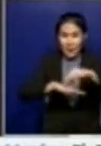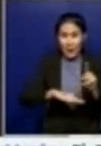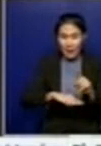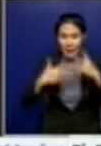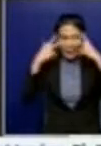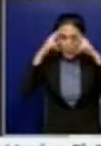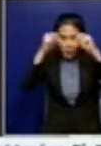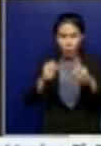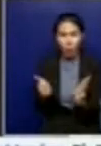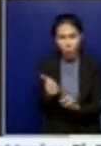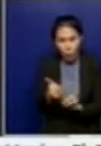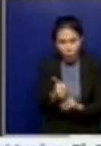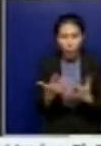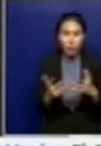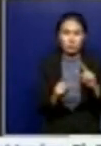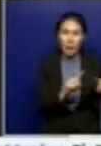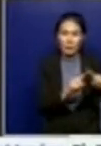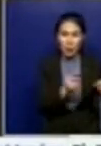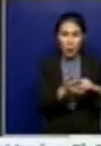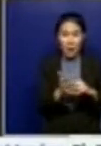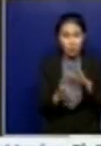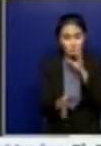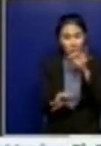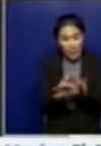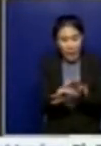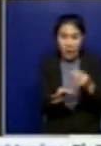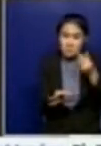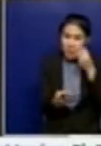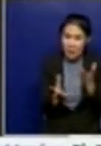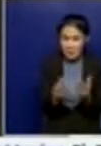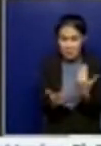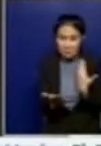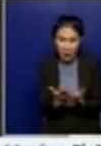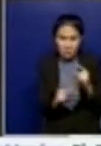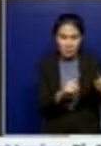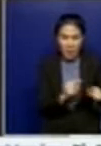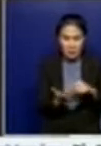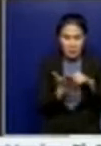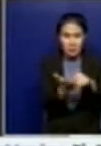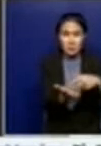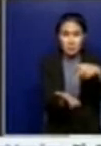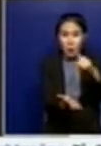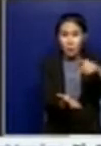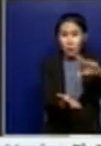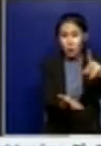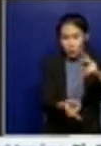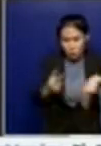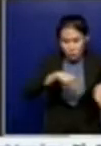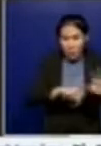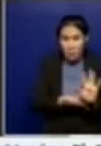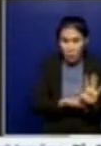กตีและรัฐมนตรีในขณะนั้นรวมอยู่ด้วยนะครับแม้กระทั่งประธานผู้ร่